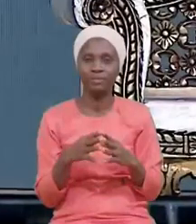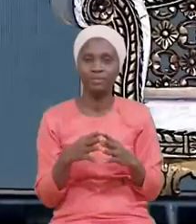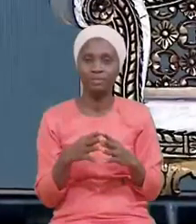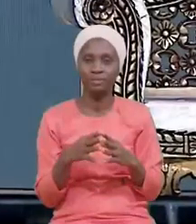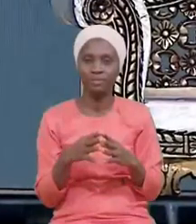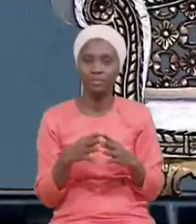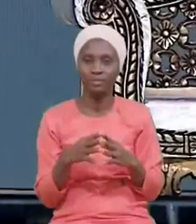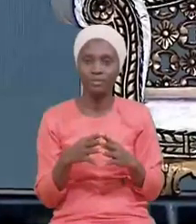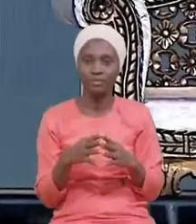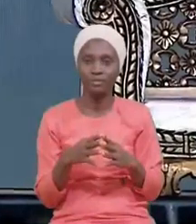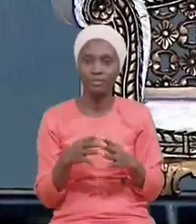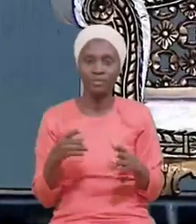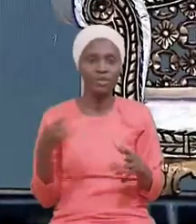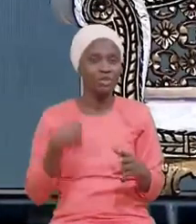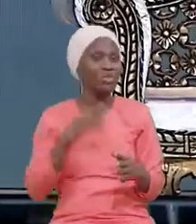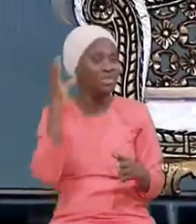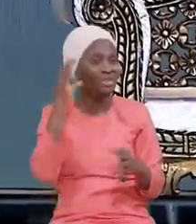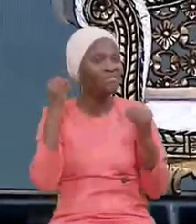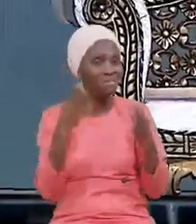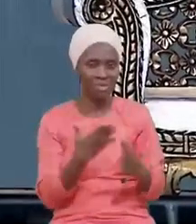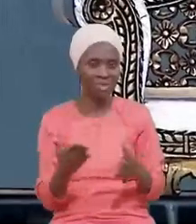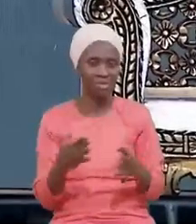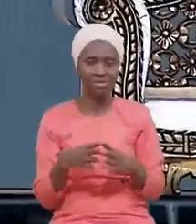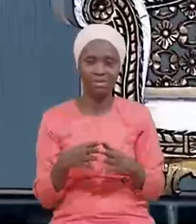Nous entendons beaucoup de choses.